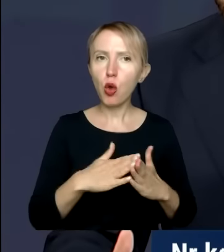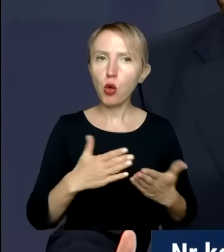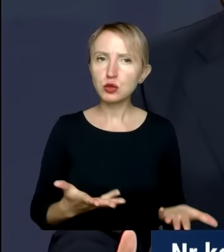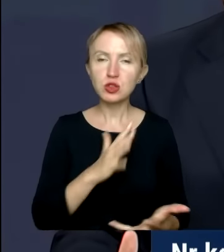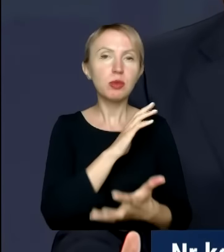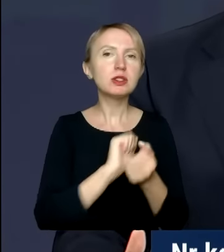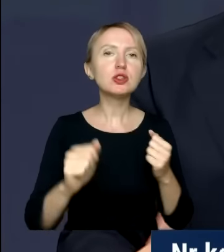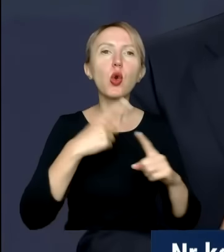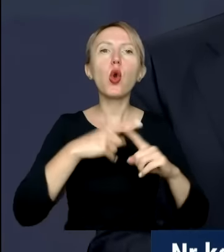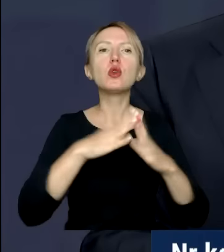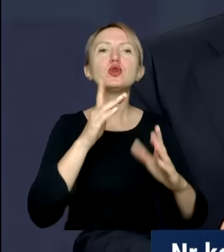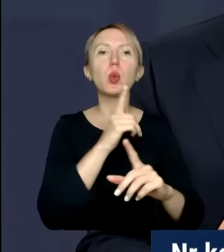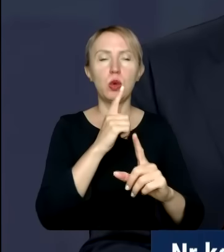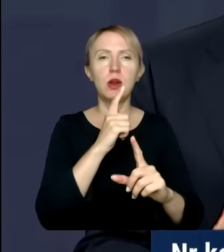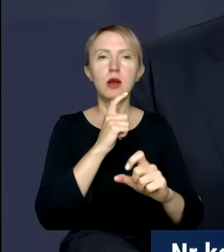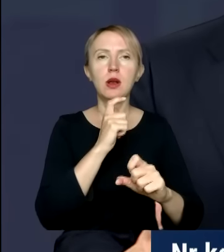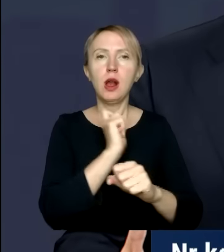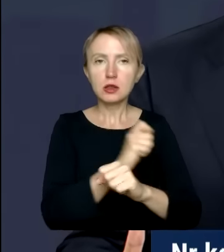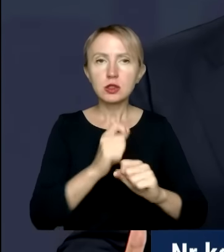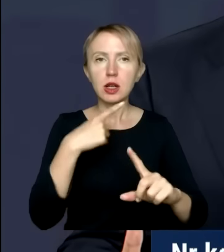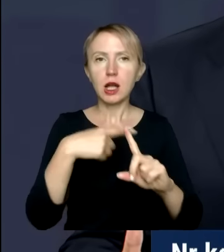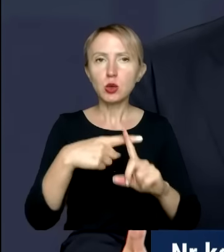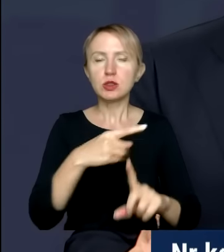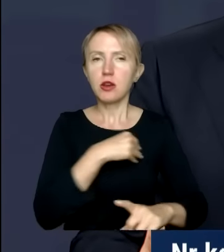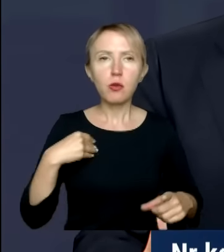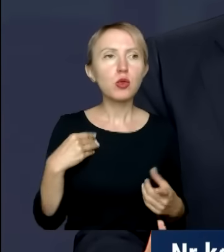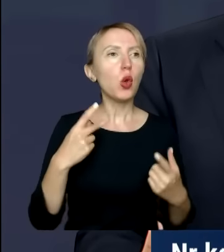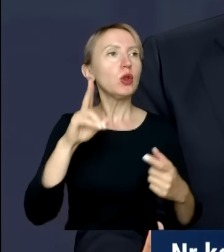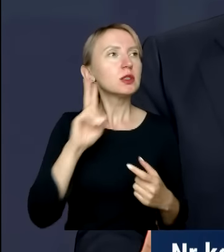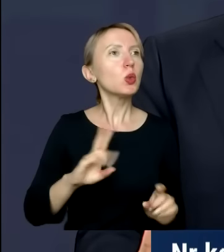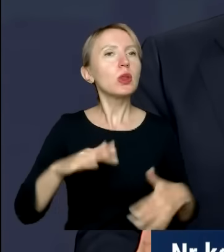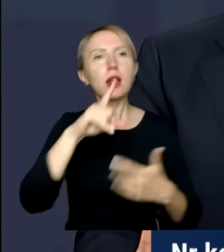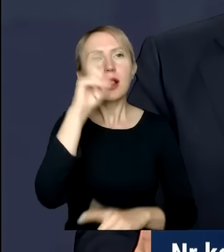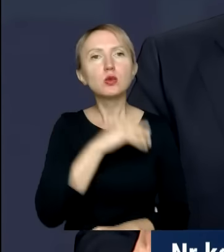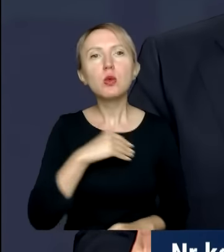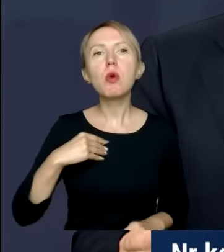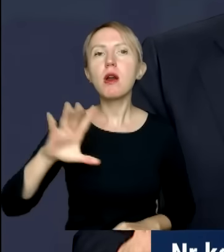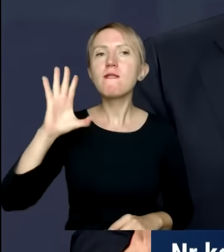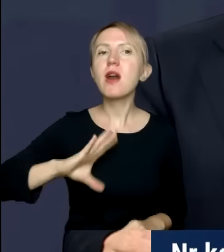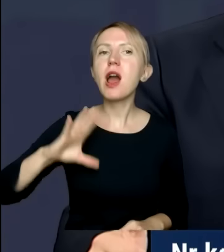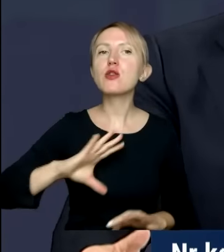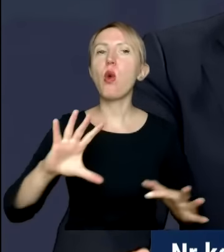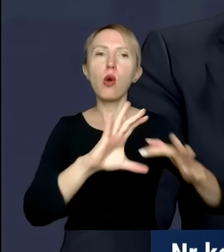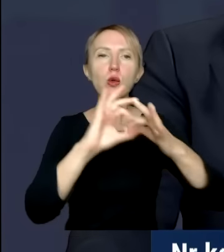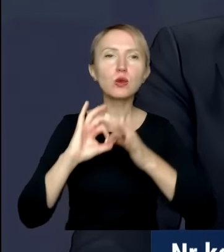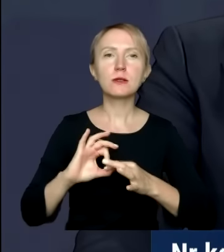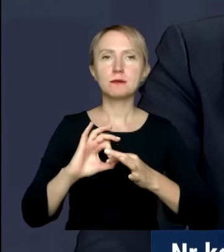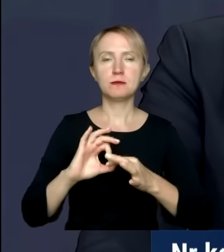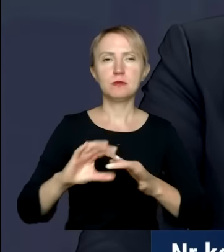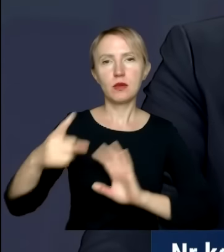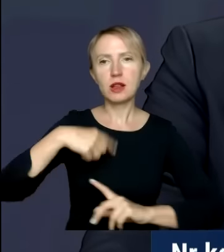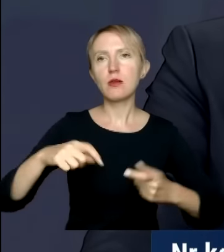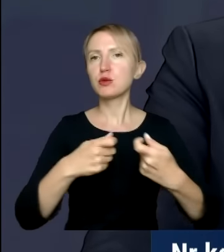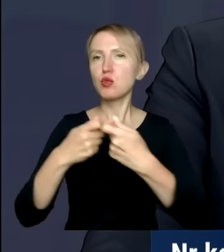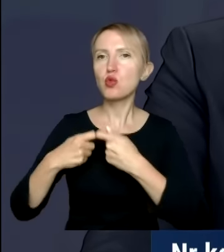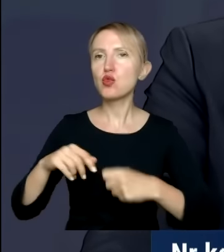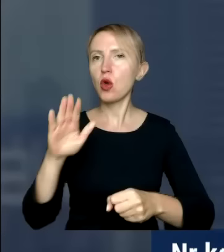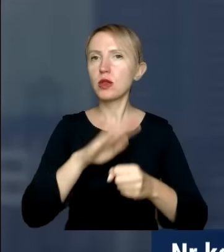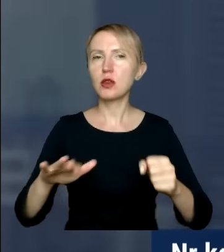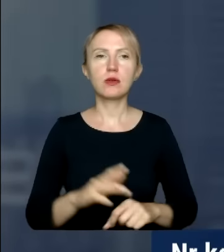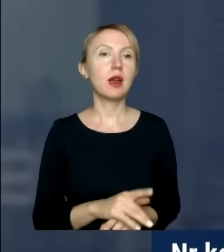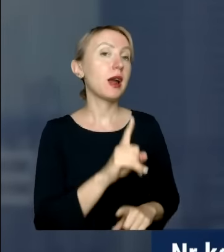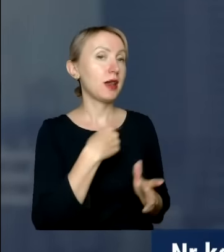kościół katolicki w Polsce Jako instytucję która nadaje Polakom pewne wartości związane z tym że jesteśmy Ward prz bo